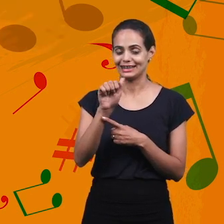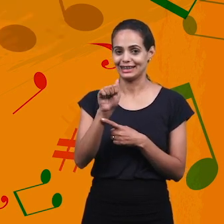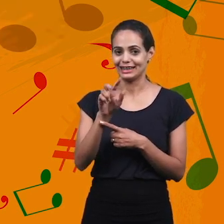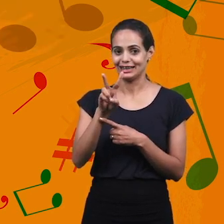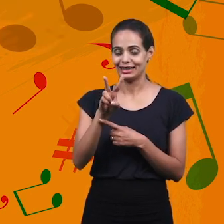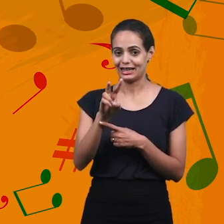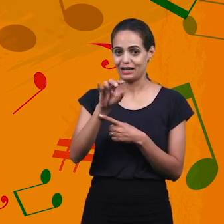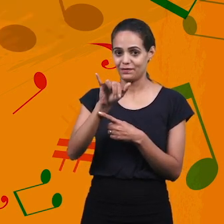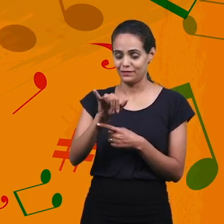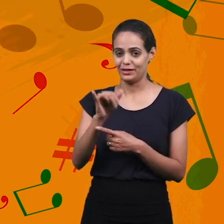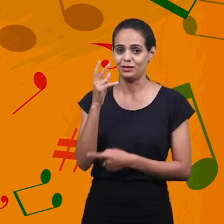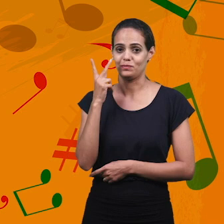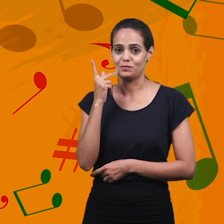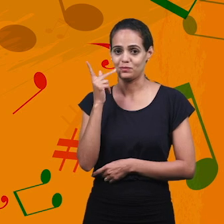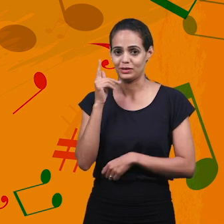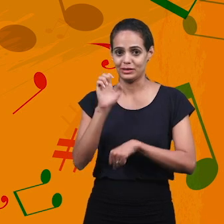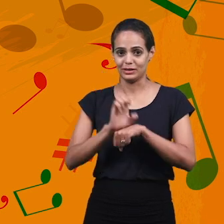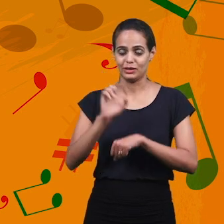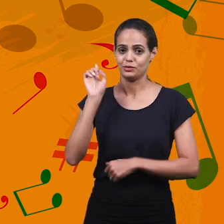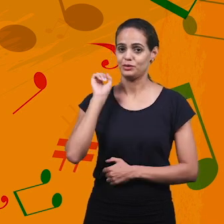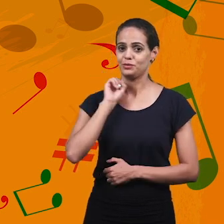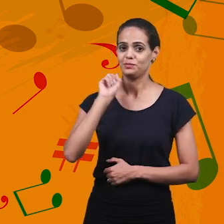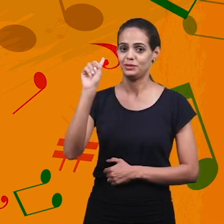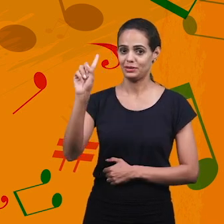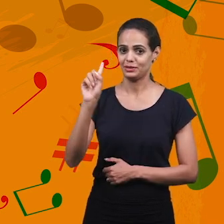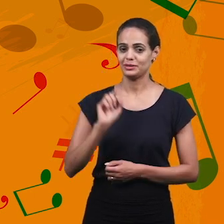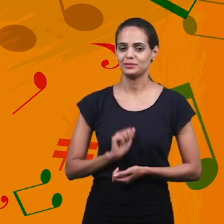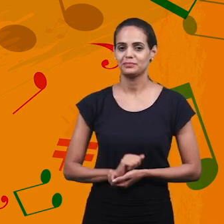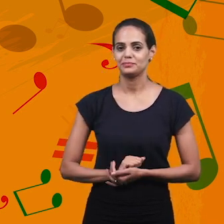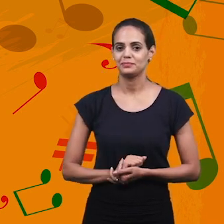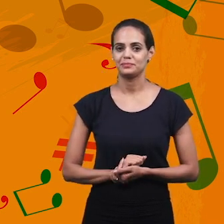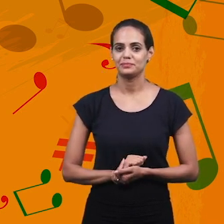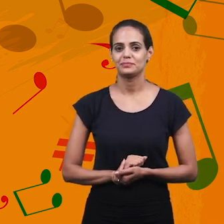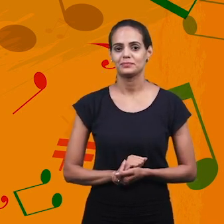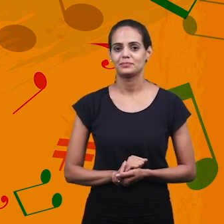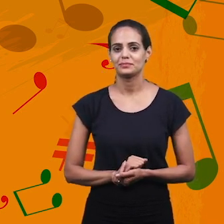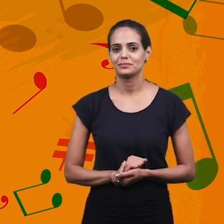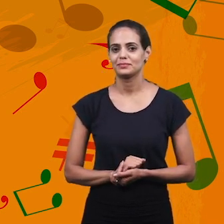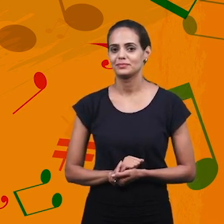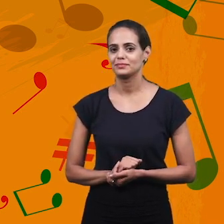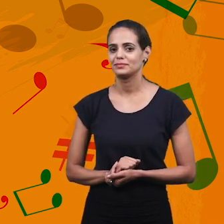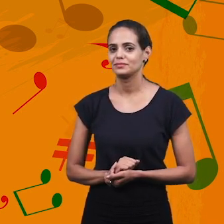Davi Bernabé, Governador Valadares, Minas Gerais.